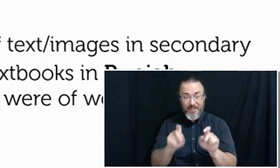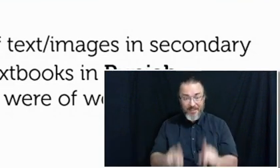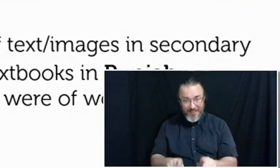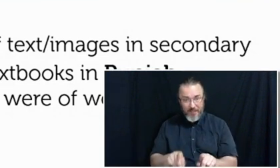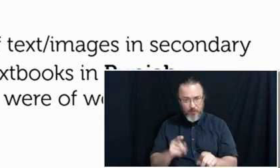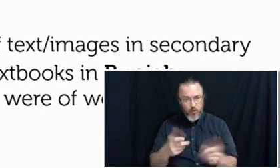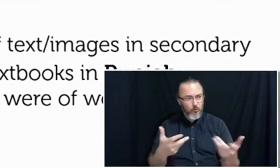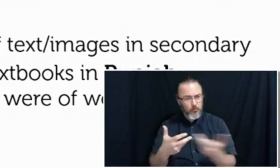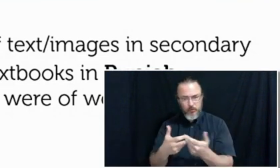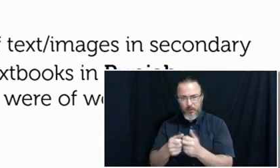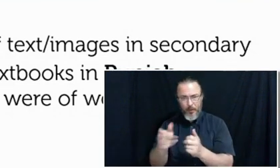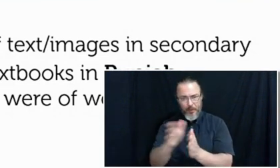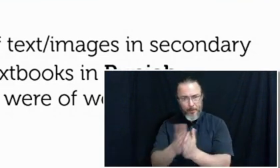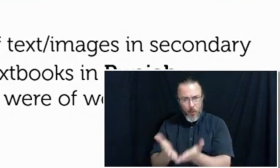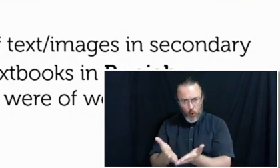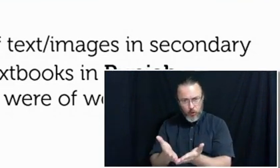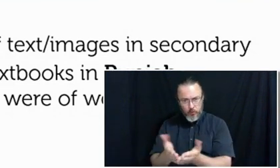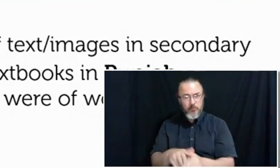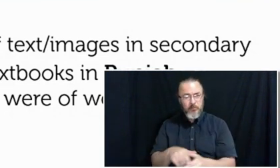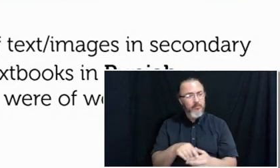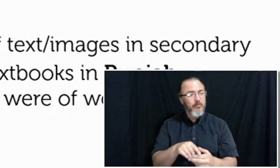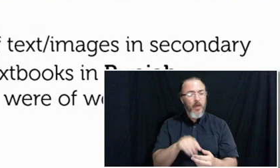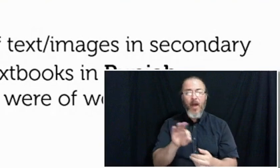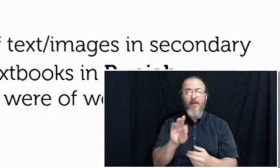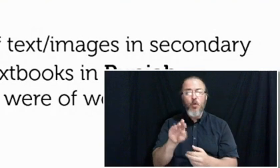sur les programmes manuels,